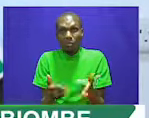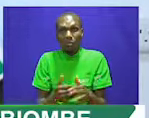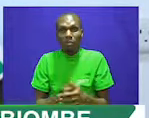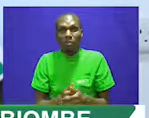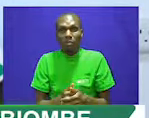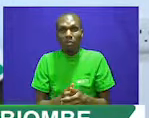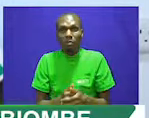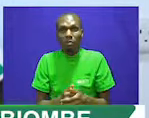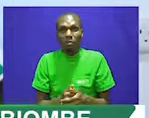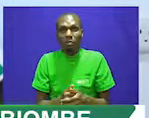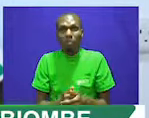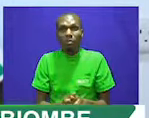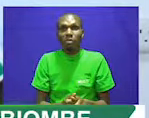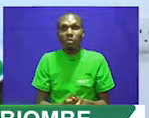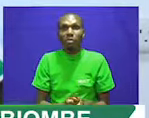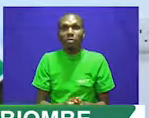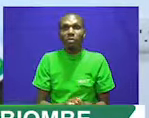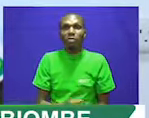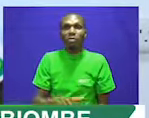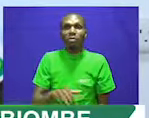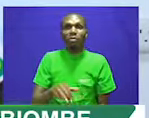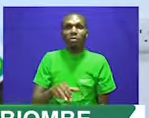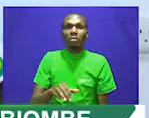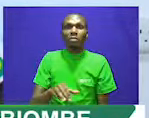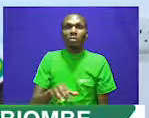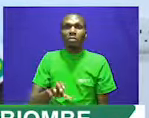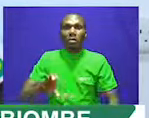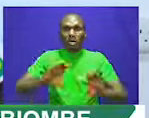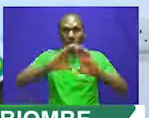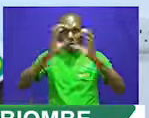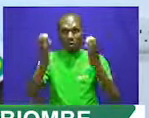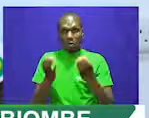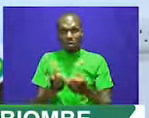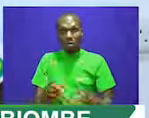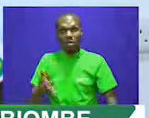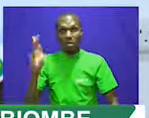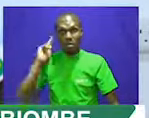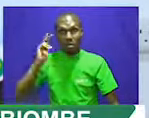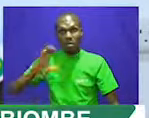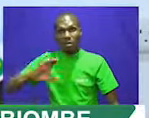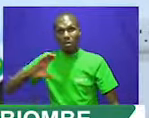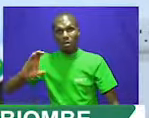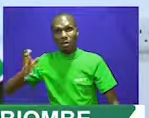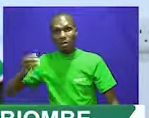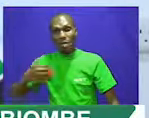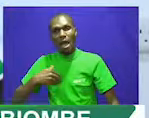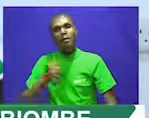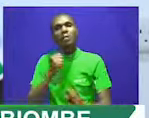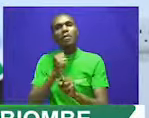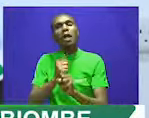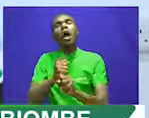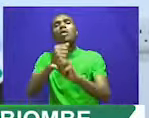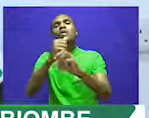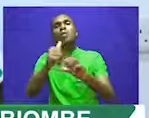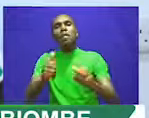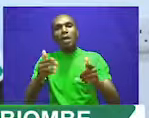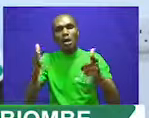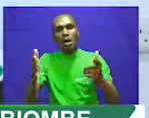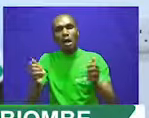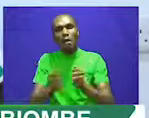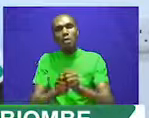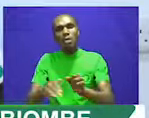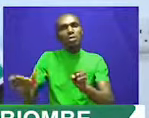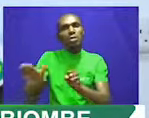community CSO as a community in Kisii County to a colleague as some of it was. I can